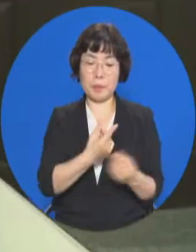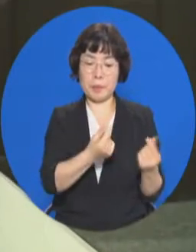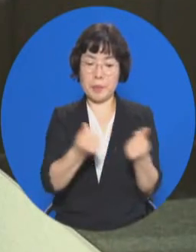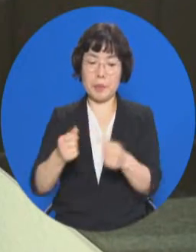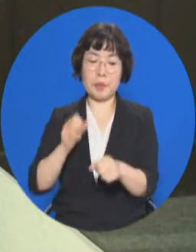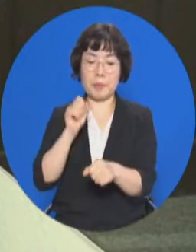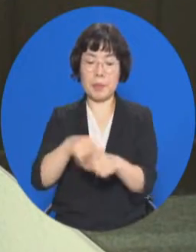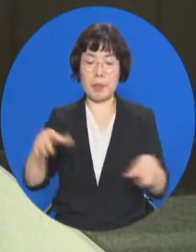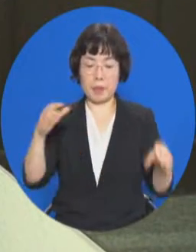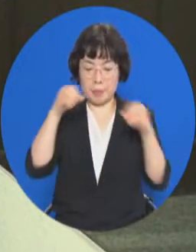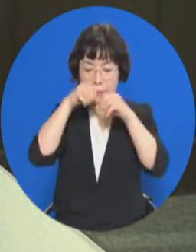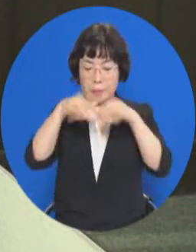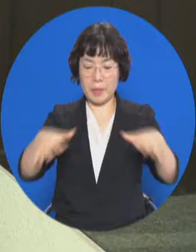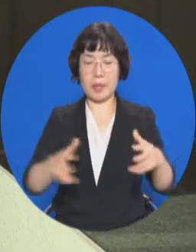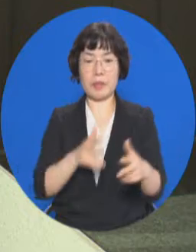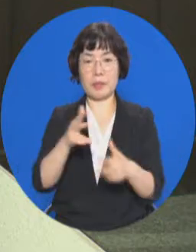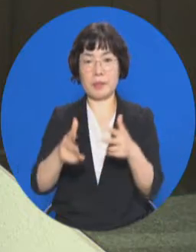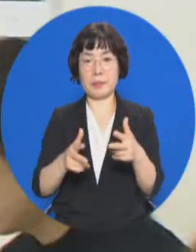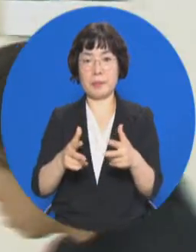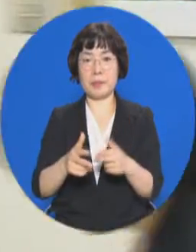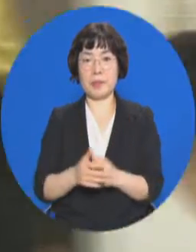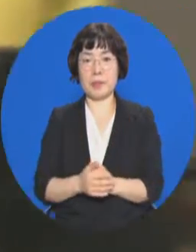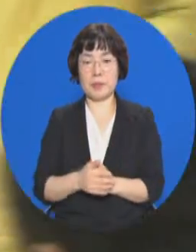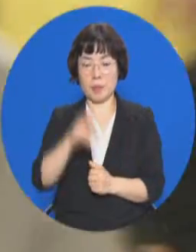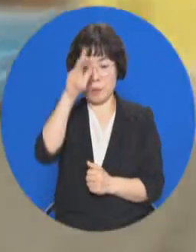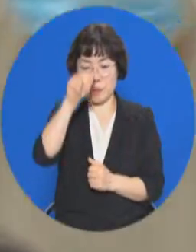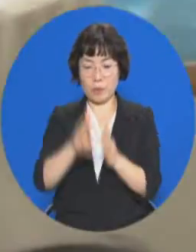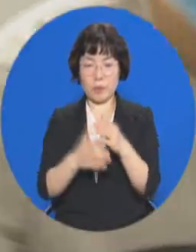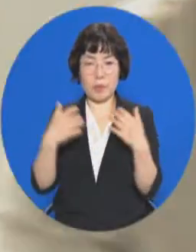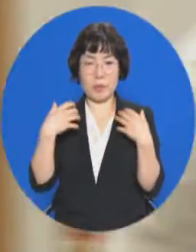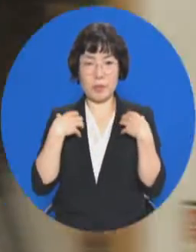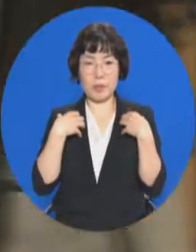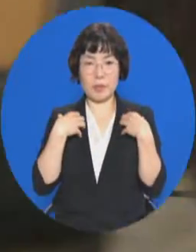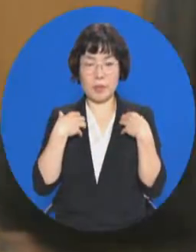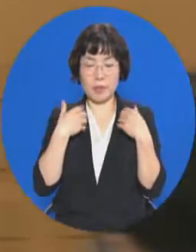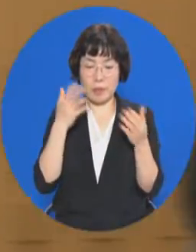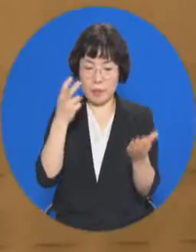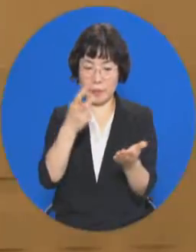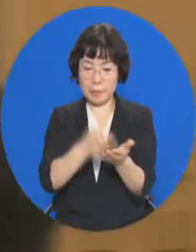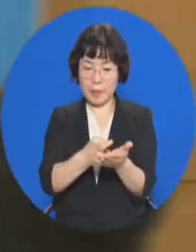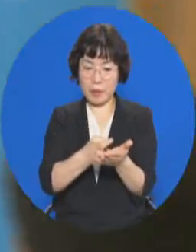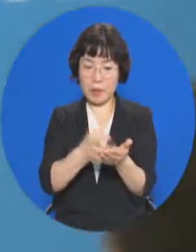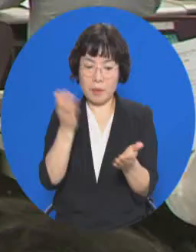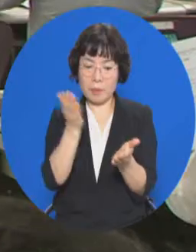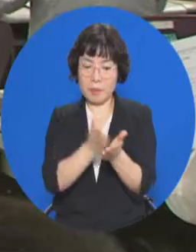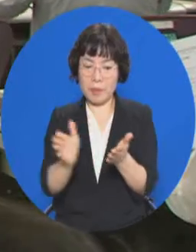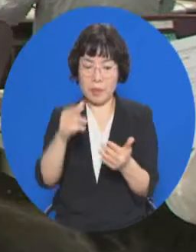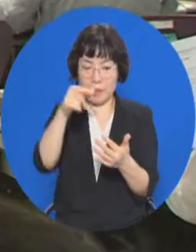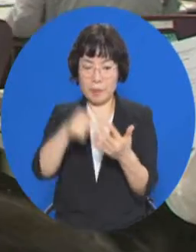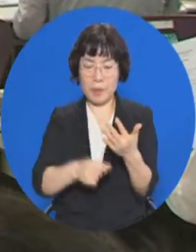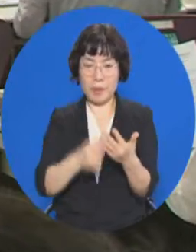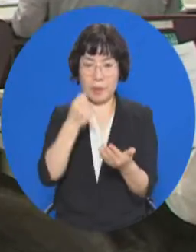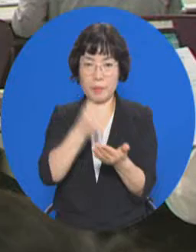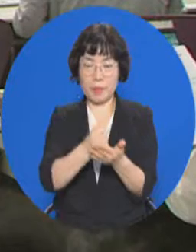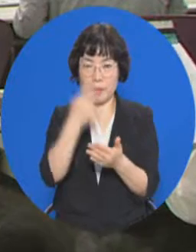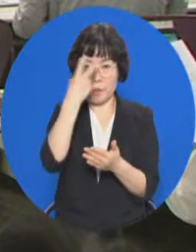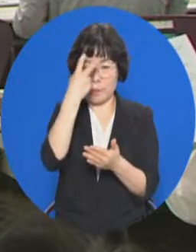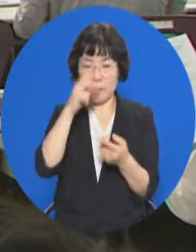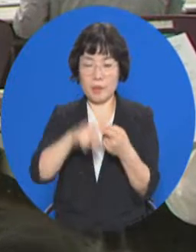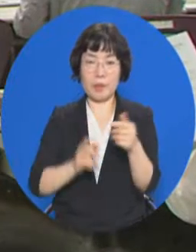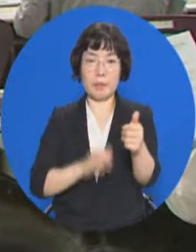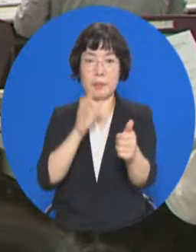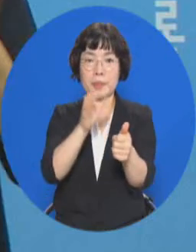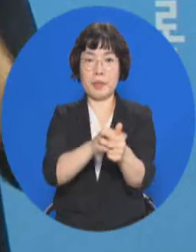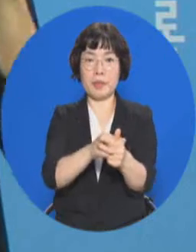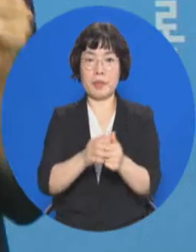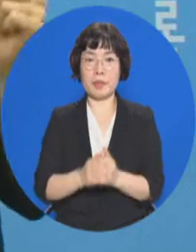성격의 다단계 사업인 것으로 추정됩니다. 광주시는 사업의 합법성 여부와 방역수칙 준수 여부 등에 대해 경찰에 수사를